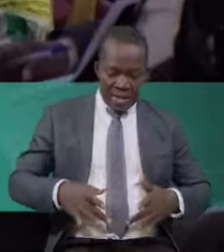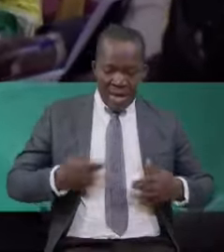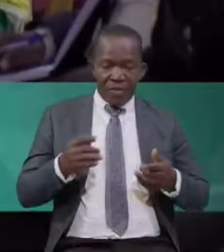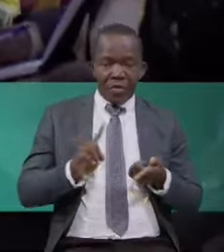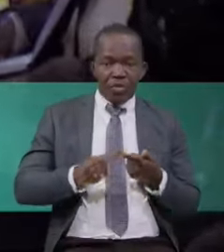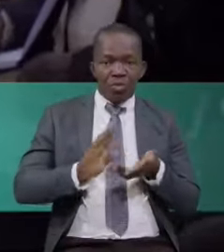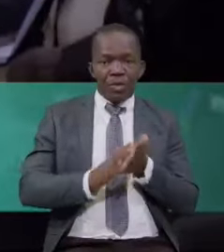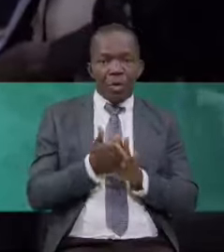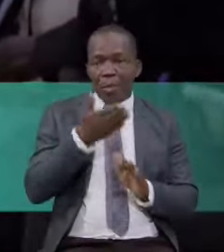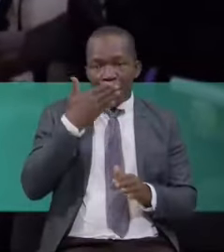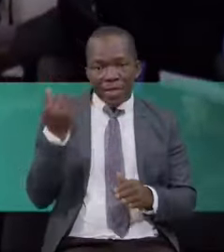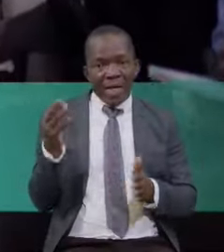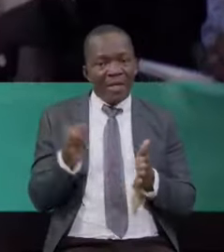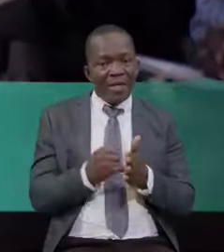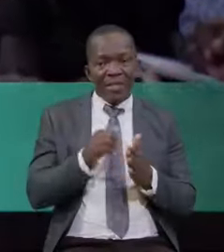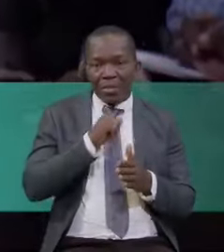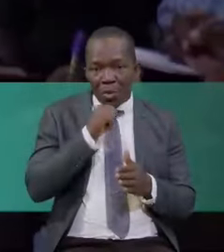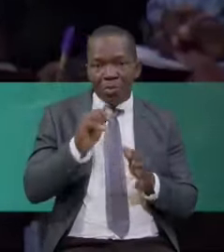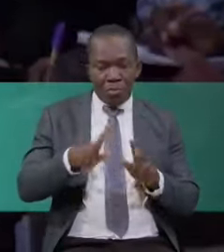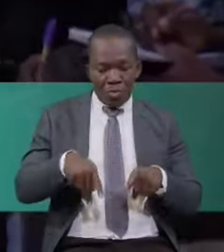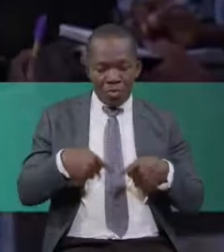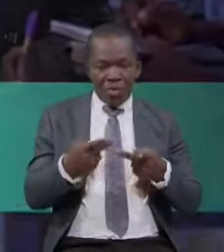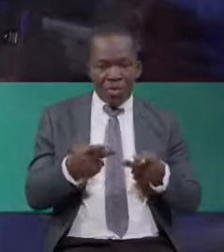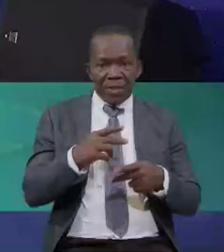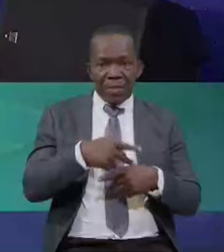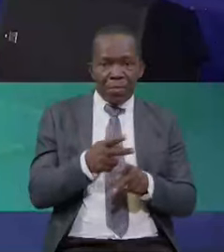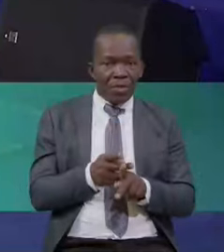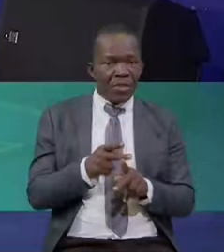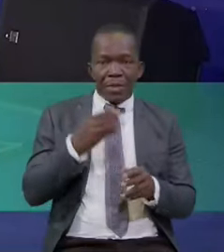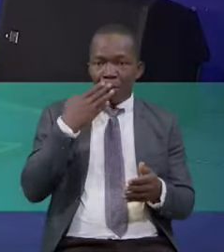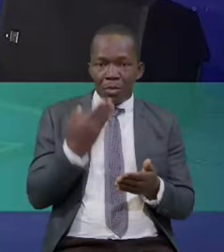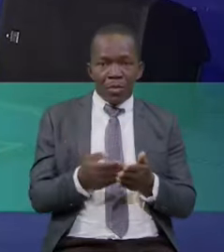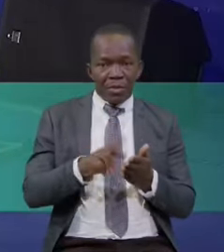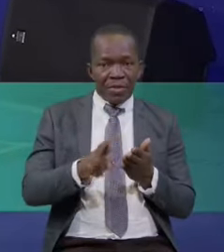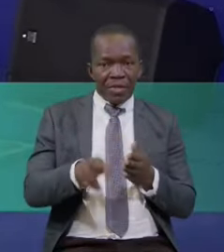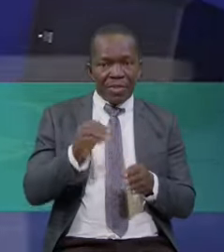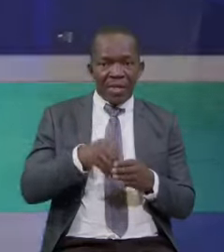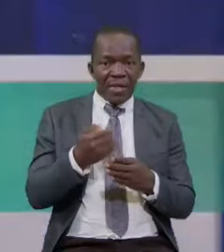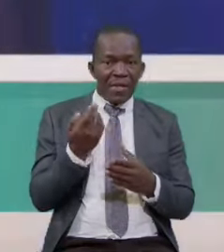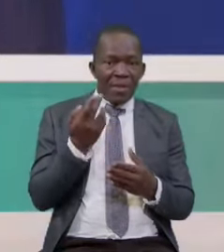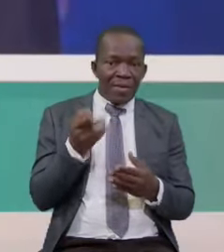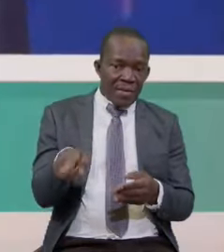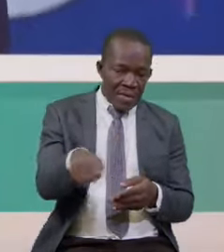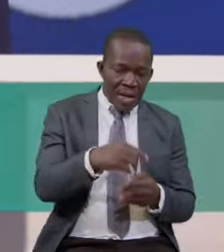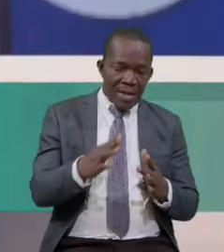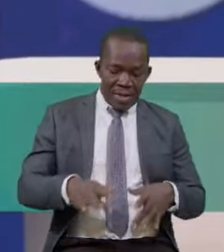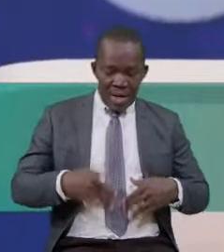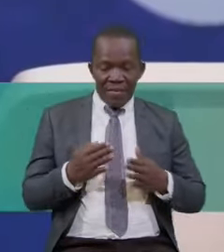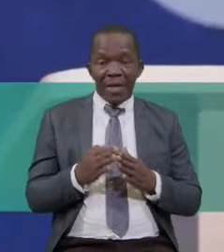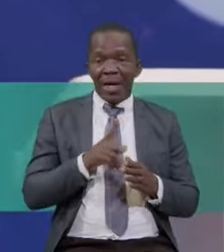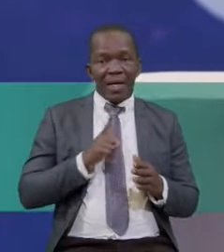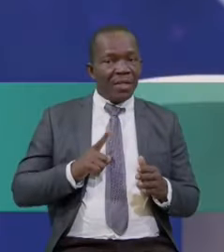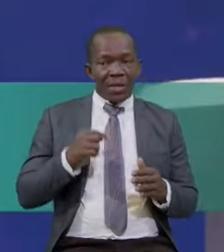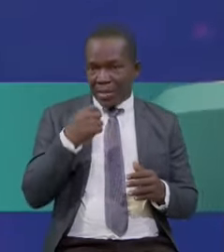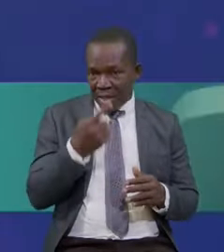ça ne produit pas le résultat je ne prends plus plaisir en cela vous savez la religion il y a des